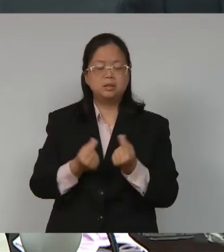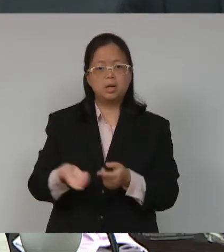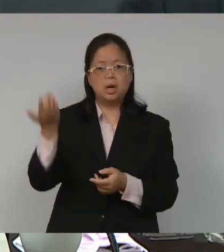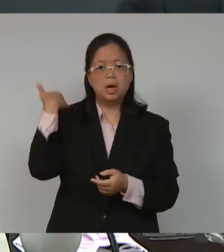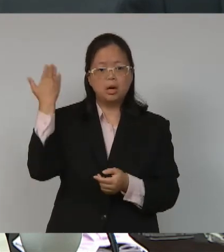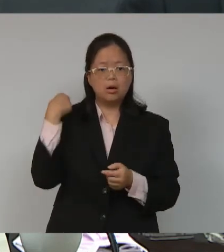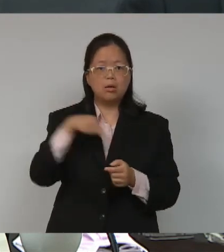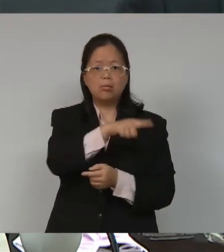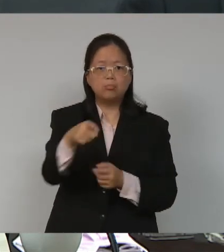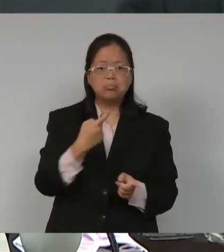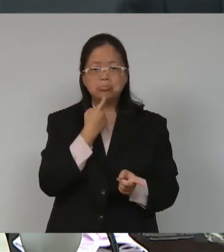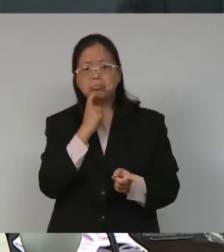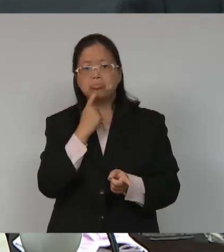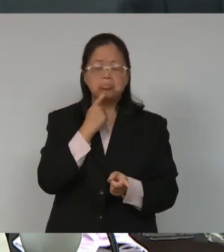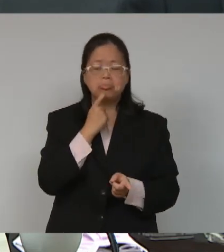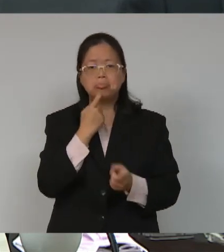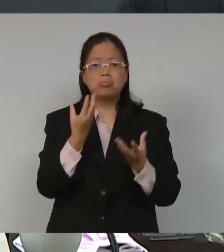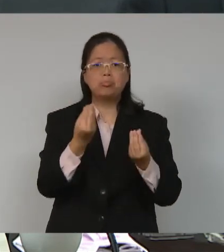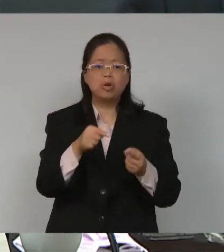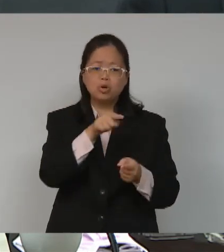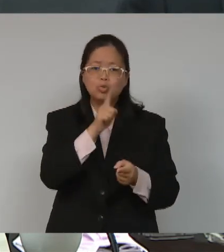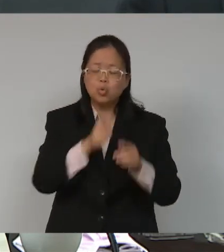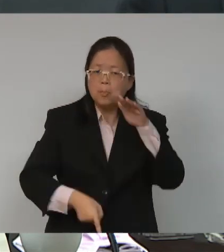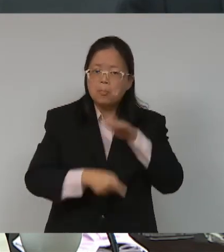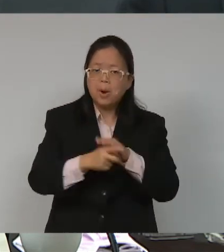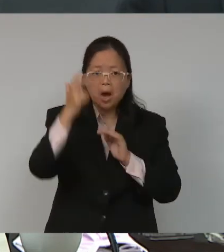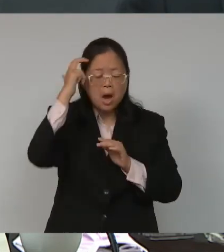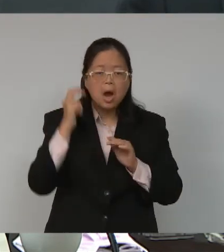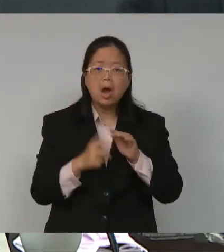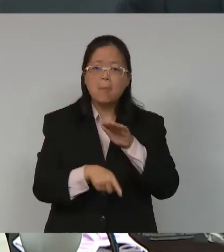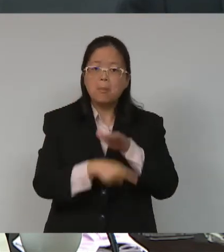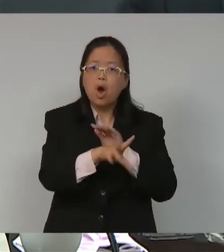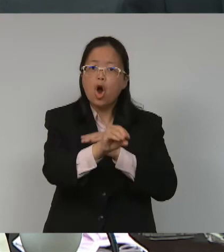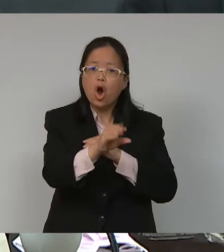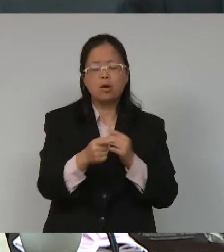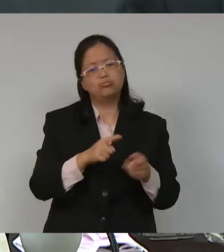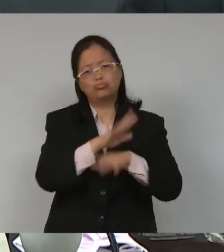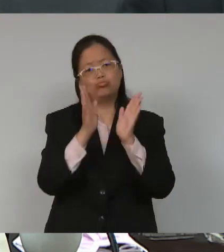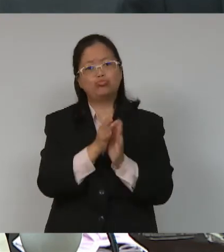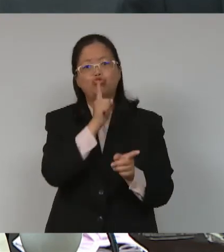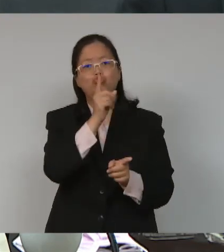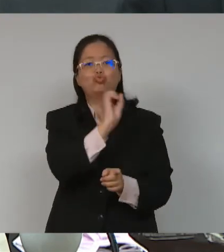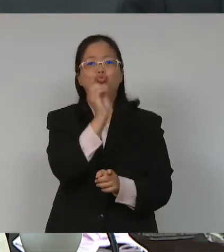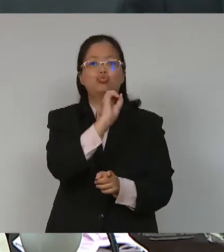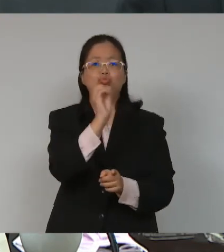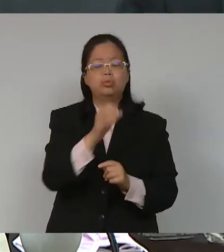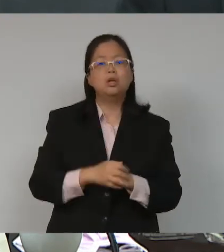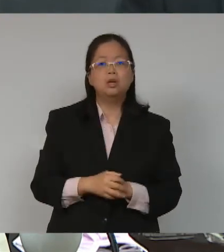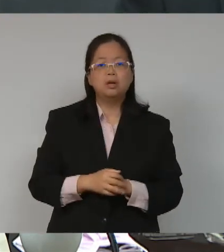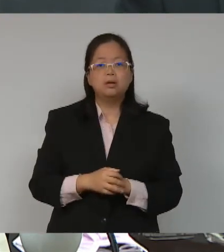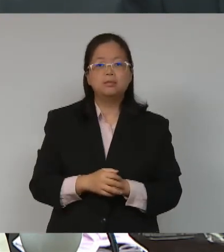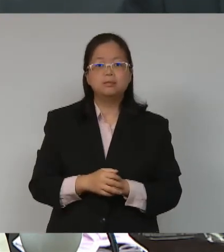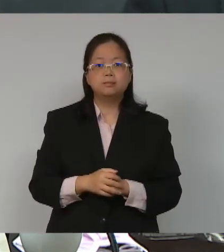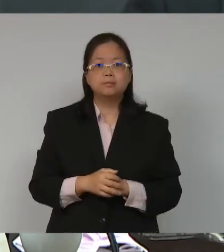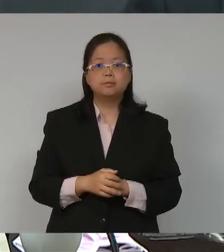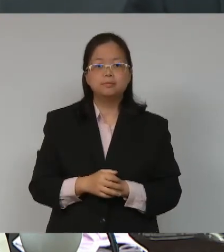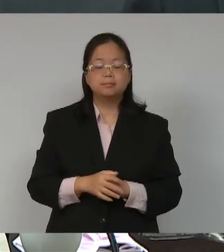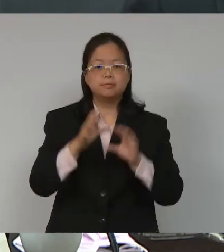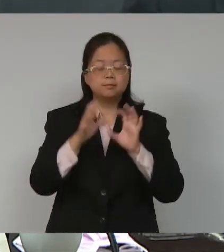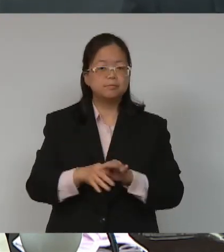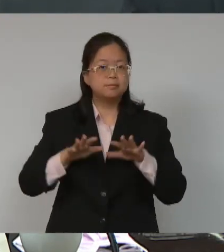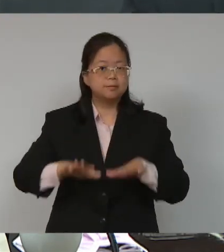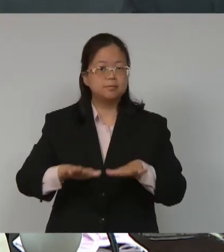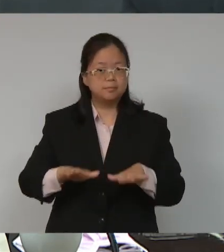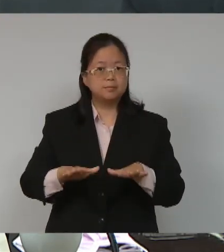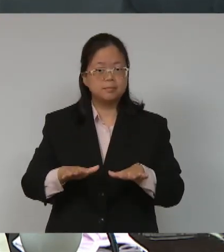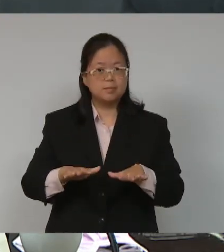规定、公投法的规定是不是违宪啊，或是有问题。好，我想大家其实都没有这样的质疑啊，所以本案呢